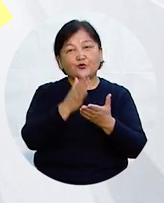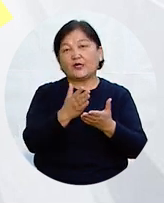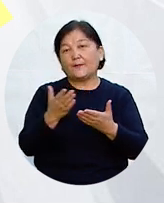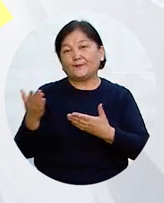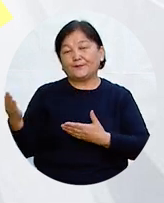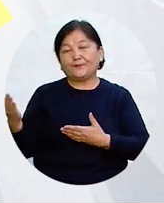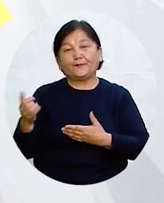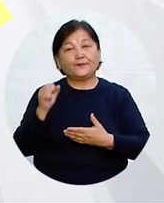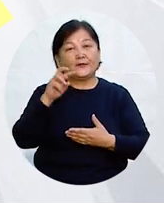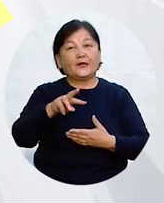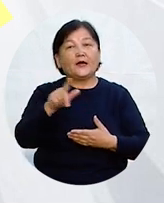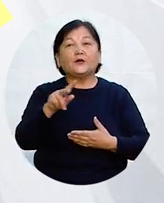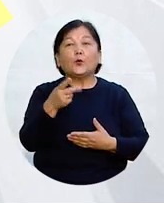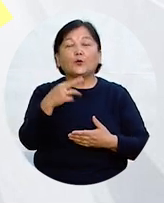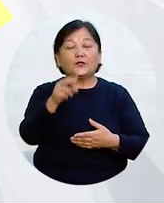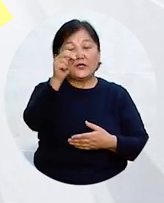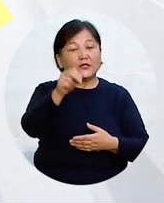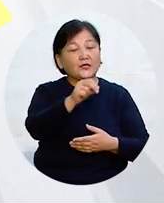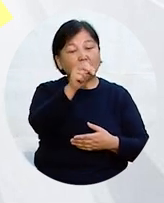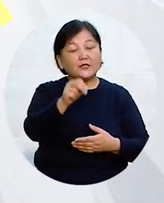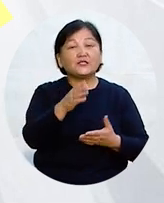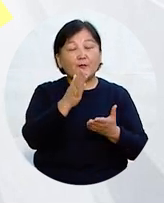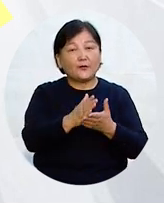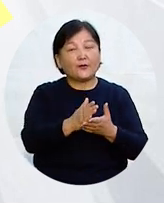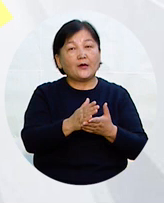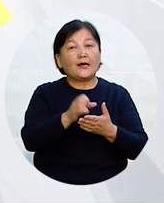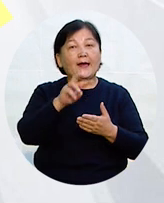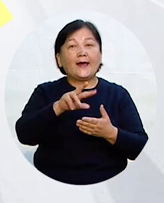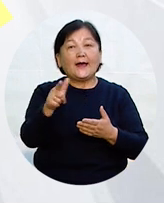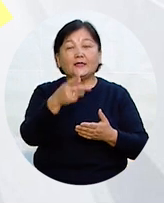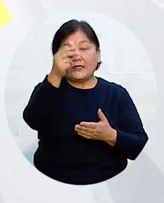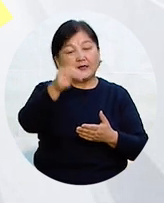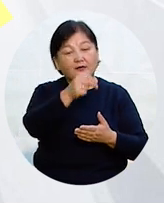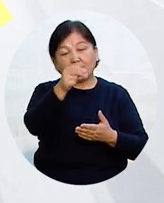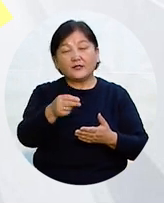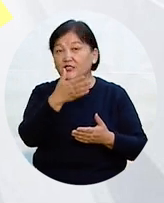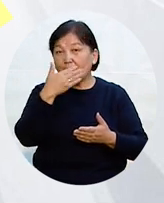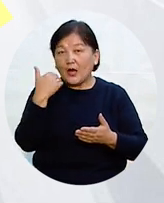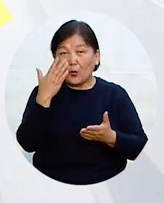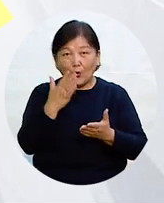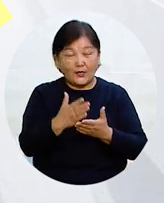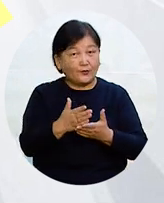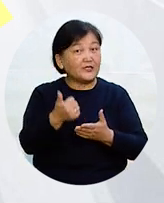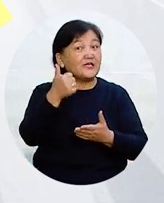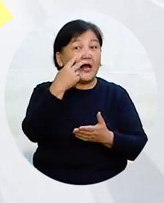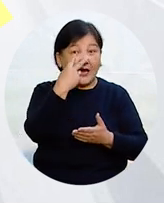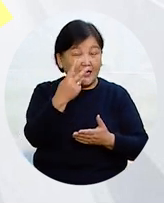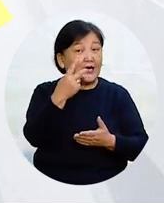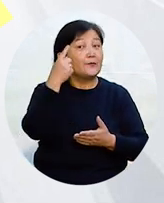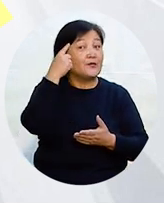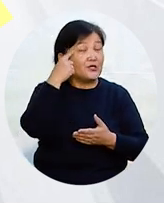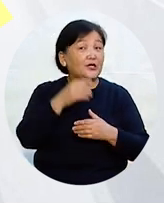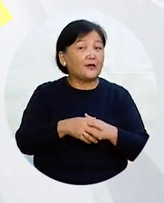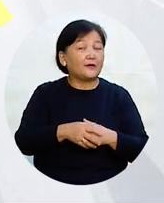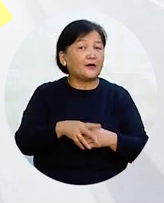За аль үгэнд нь гидс жиргэлж үү? Тэгэхээр өмнөх хичээл дээр үтсэн үгийн үйл үгийн эгшиг төгсөлтэй, гээгүүлэгч төгсөлтэй үйл